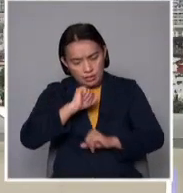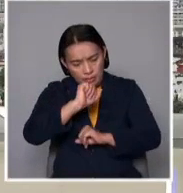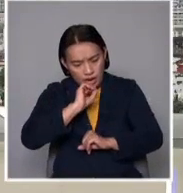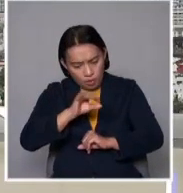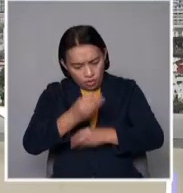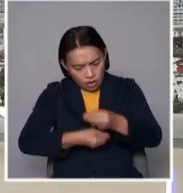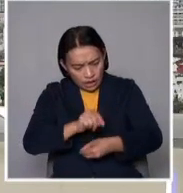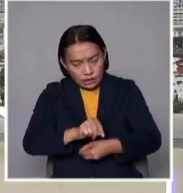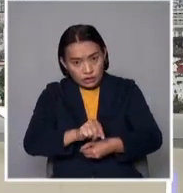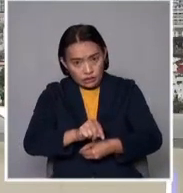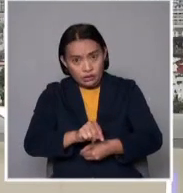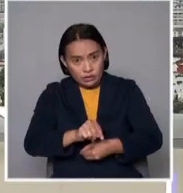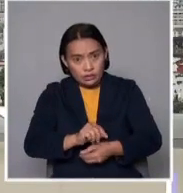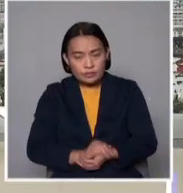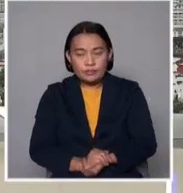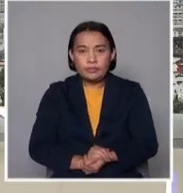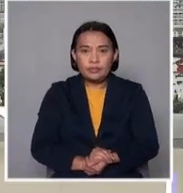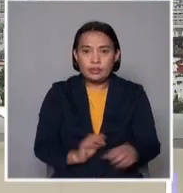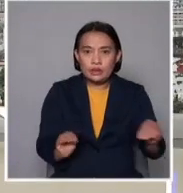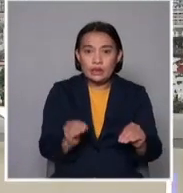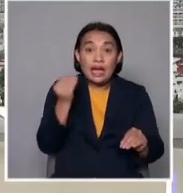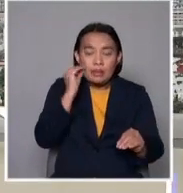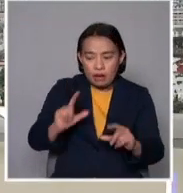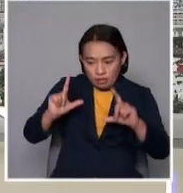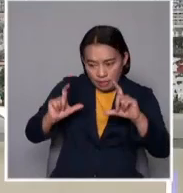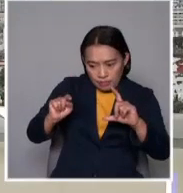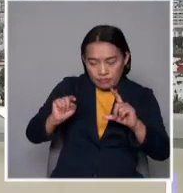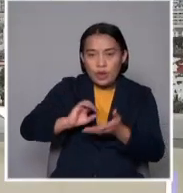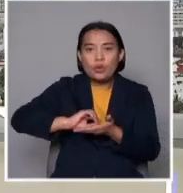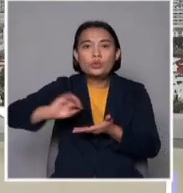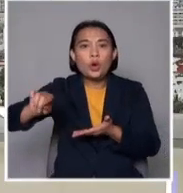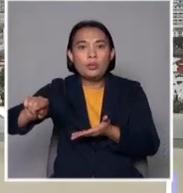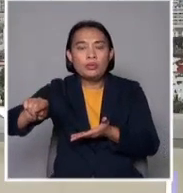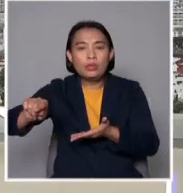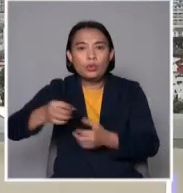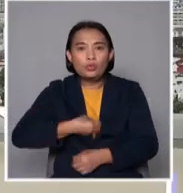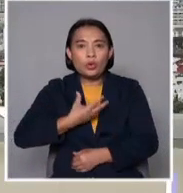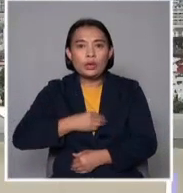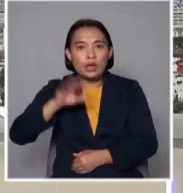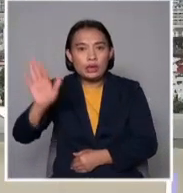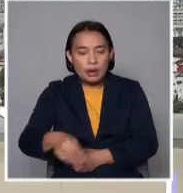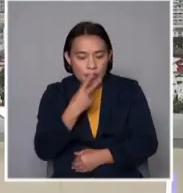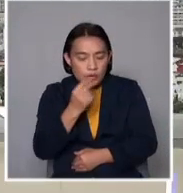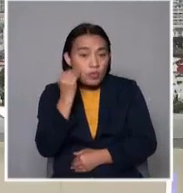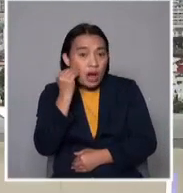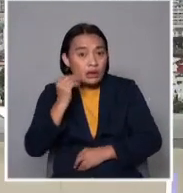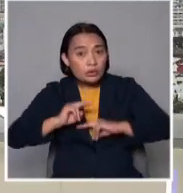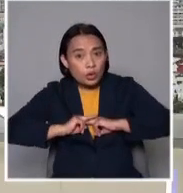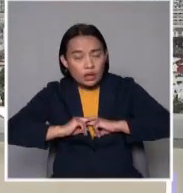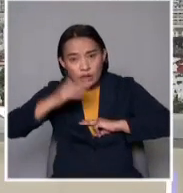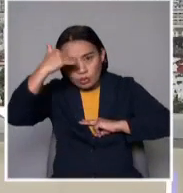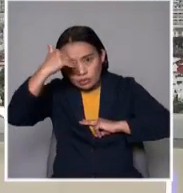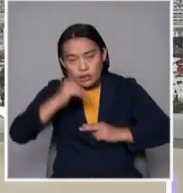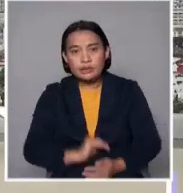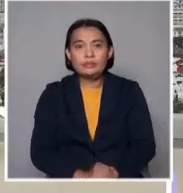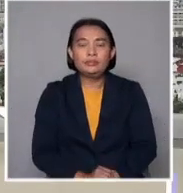ดีค่ะถ่ายรูปแล้วก็ส่งไปให้ดูเจ้าของบ้านตกใจต้องรีบกลับบ้านเพื่อที่จะมาดูว่าเกิดอะไรขึ้น